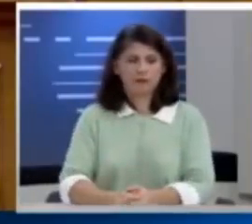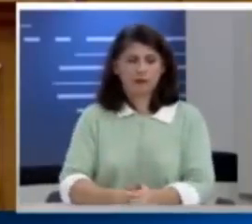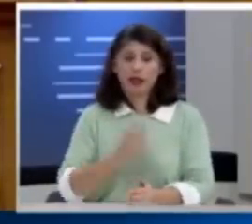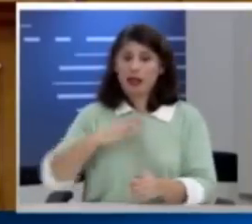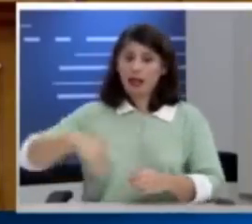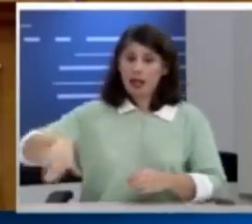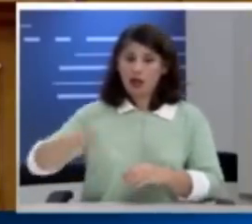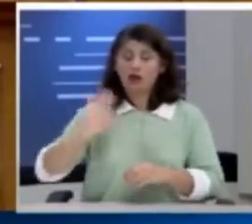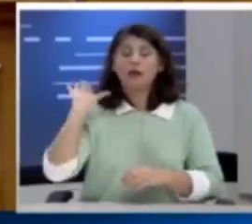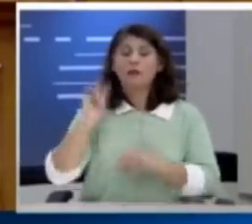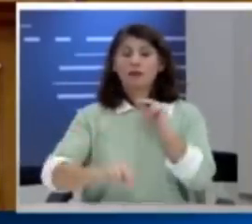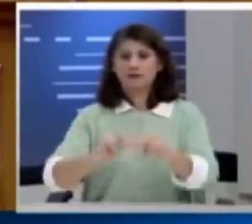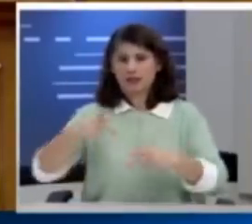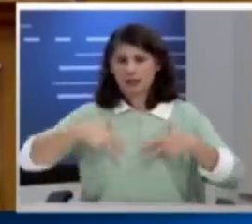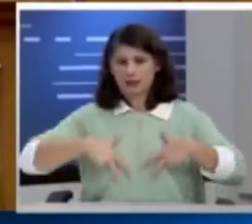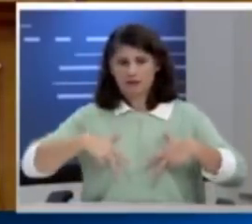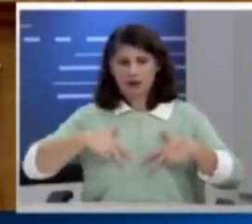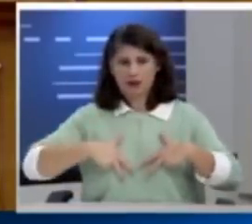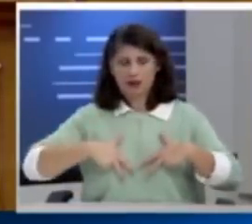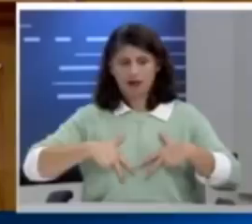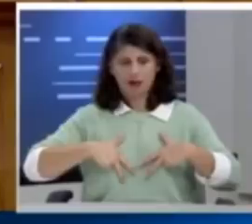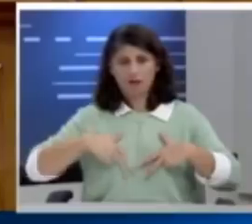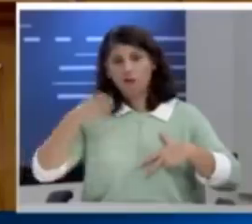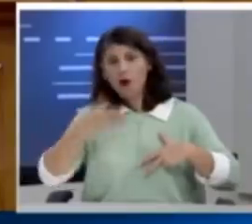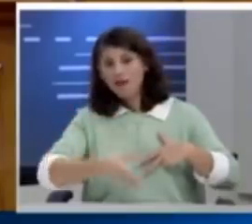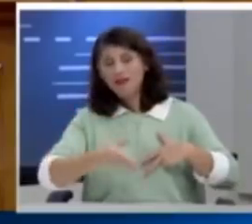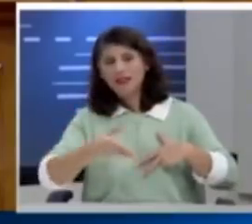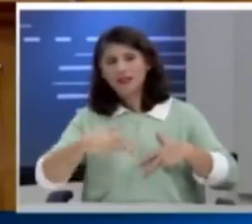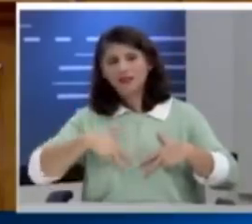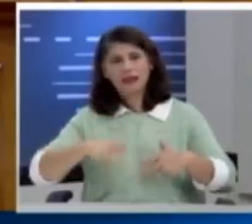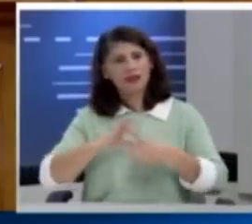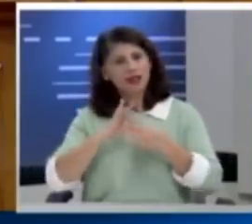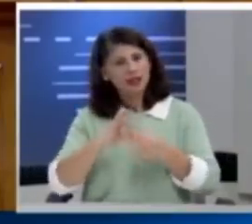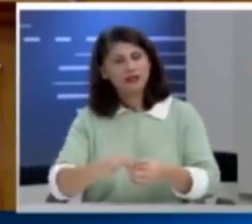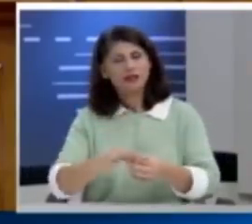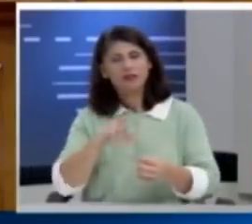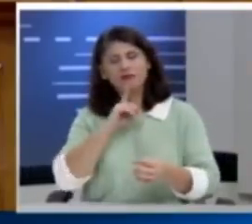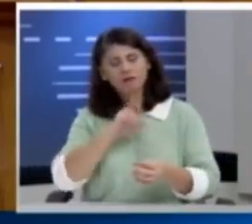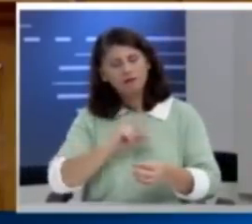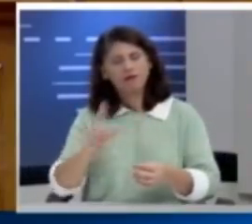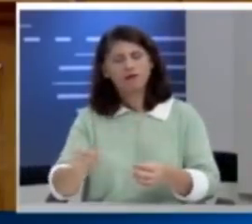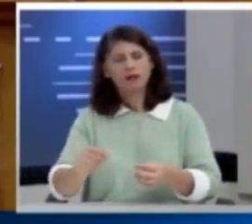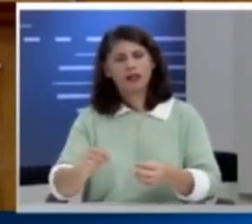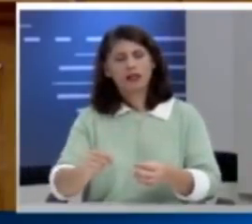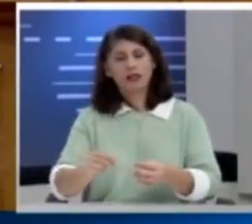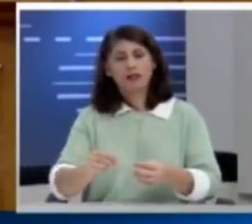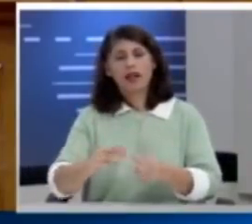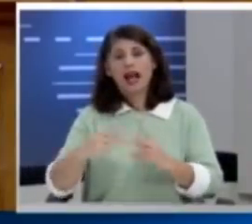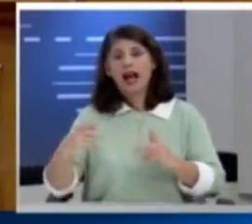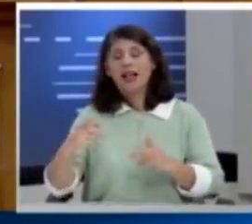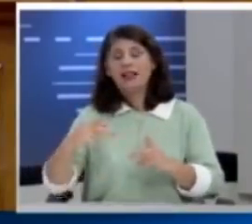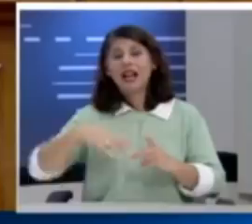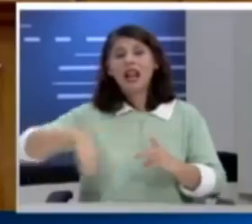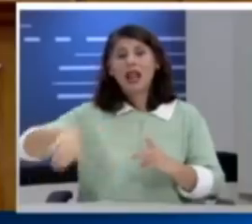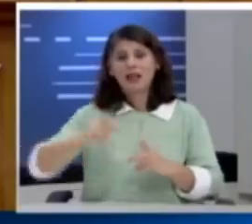λαός να καταψηφίσει μια κυβέρνηση η οποία θα συνεχίσει την ίδια βάρβαρη, αντιλαϊκή και επικίνδυνη